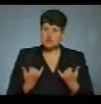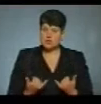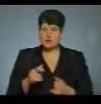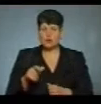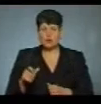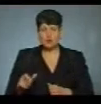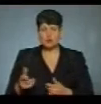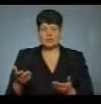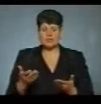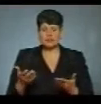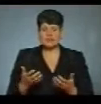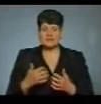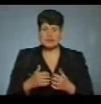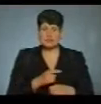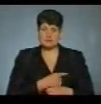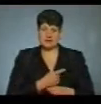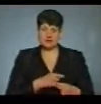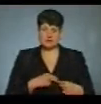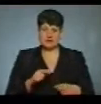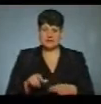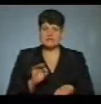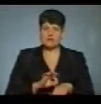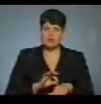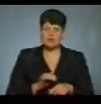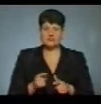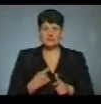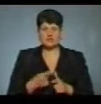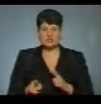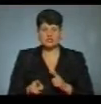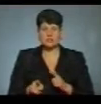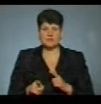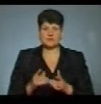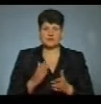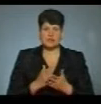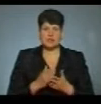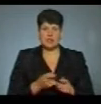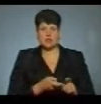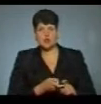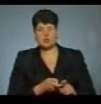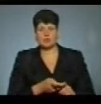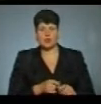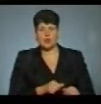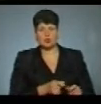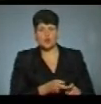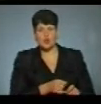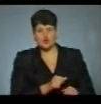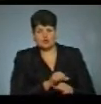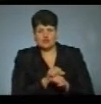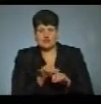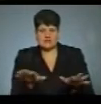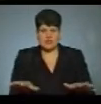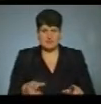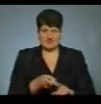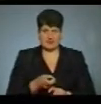люди, які є серед медичних працівників, які захворівші, чи які саме носіями коронавірусної інфекції. Крім цього,